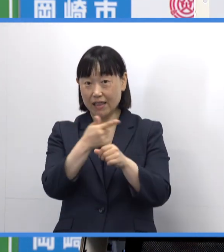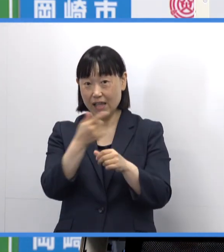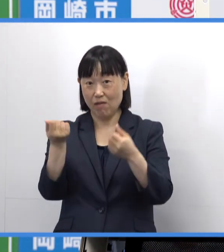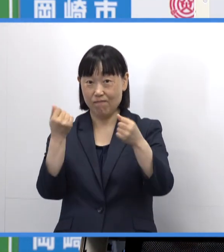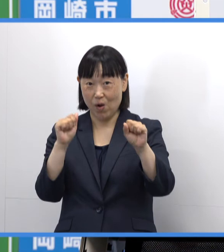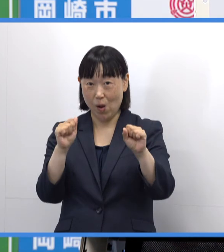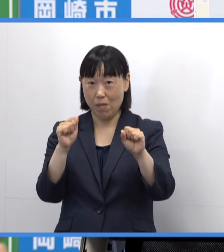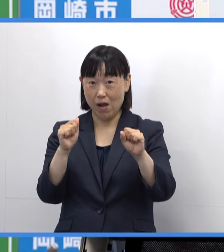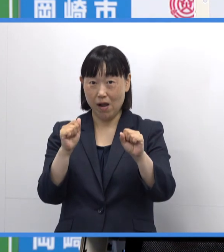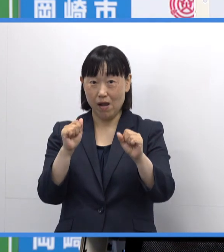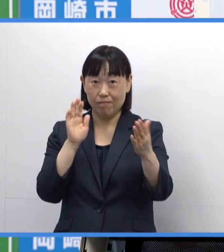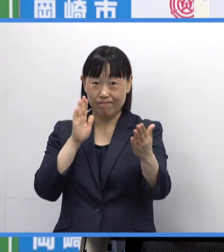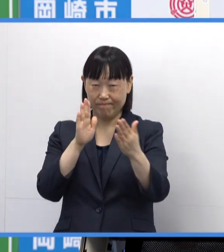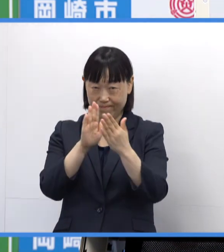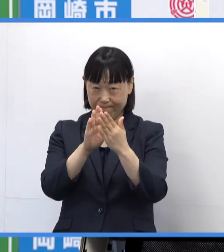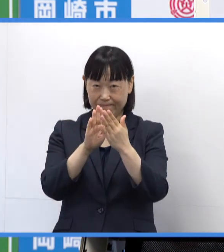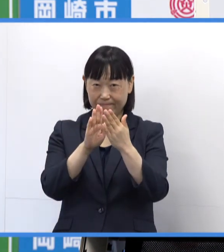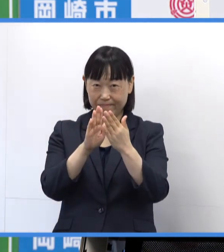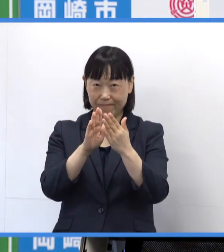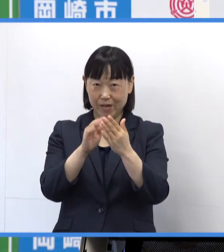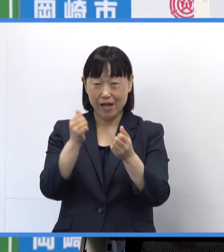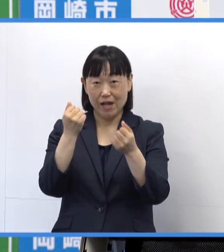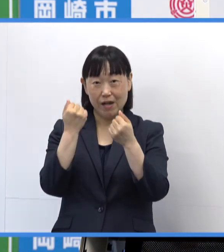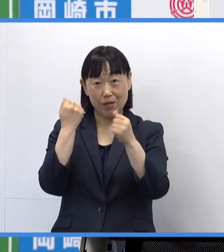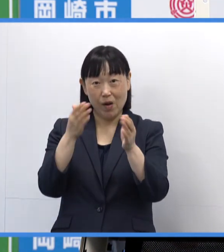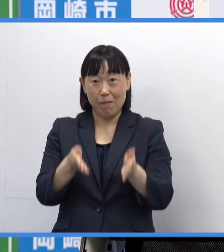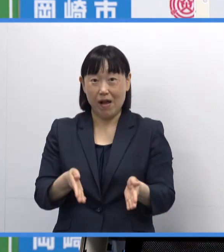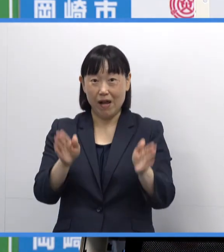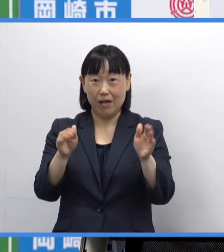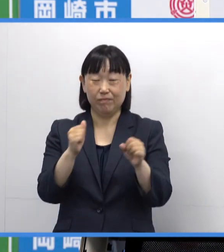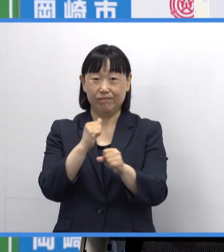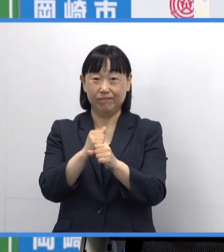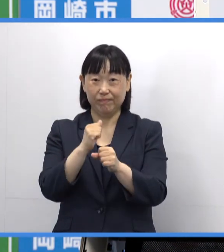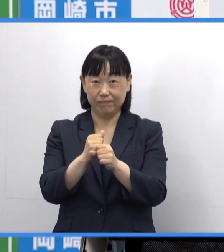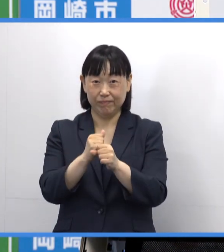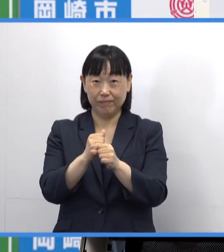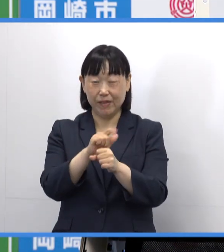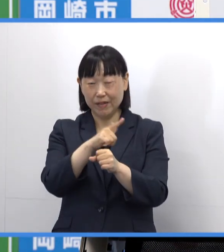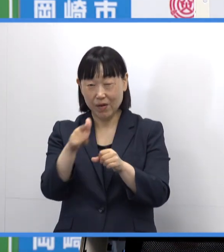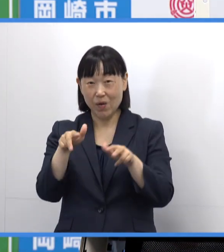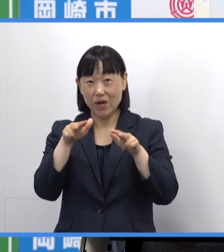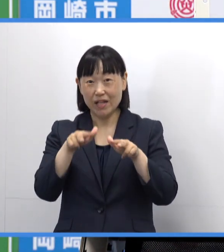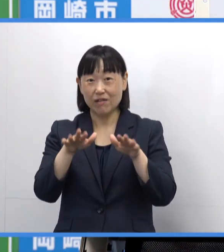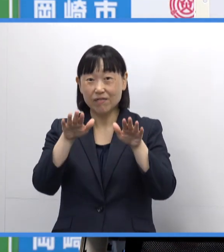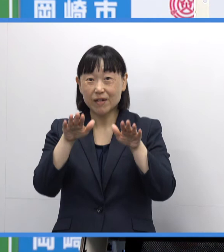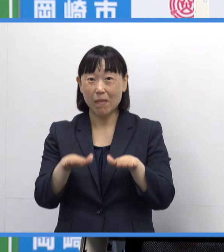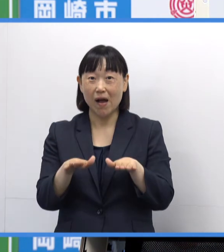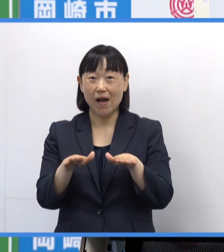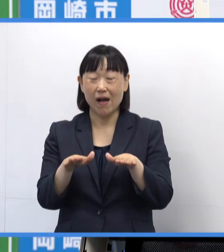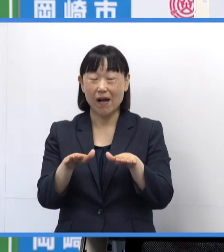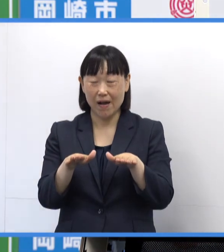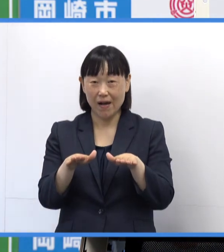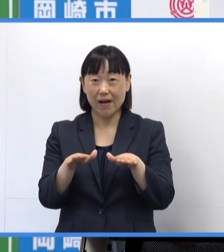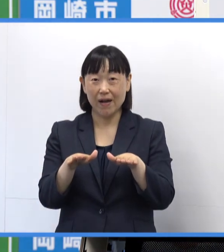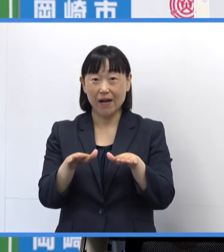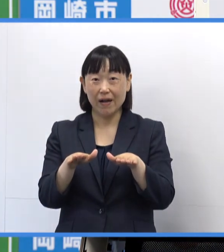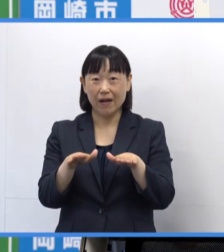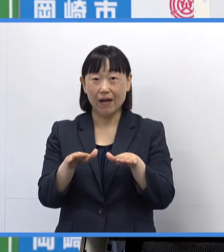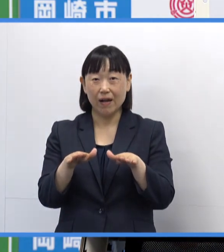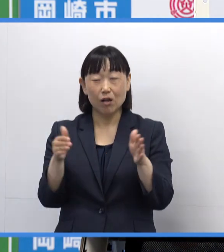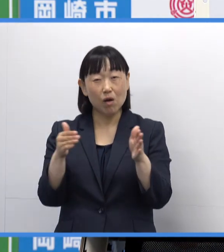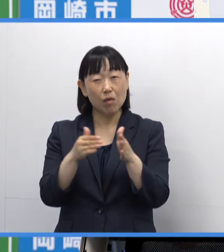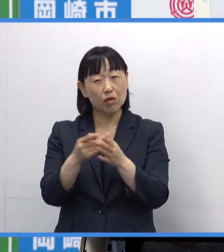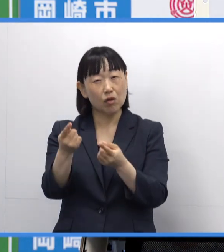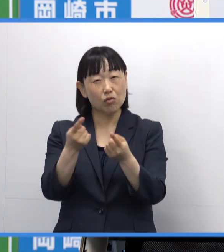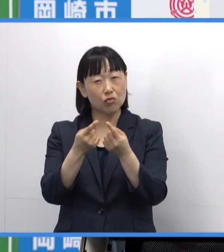始に向け、大河ドラマ館の設置をはじめさまざまな施策を講じているところですが、これまでご縁のなかった皆様に